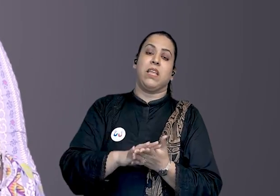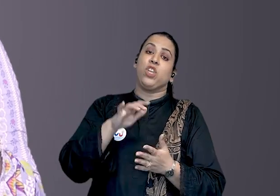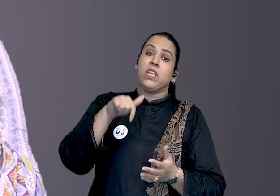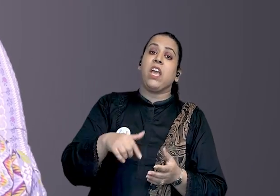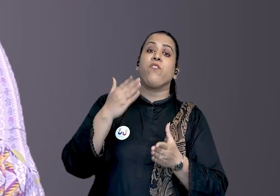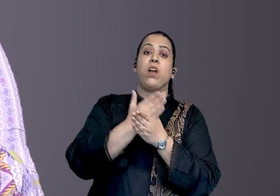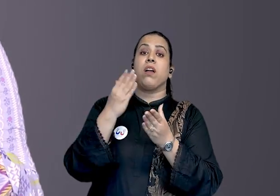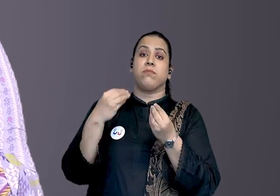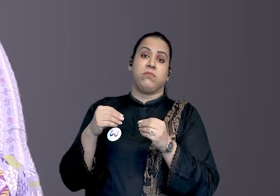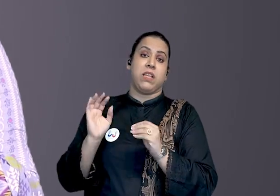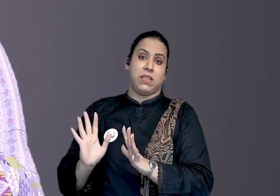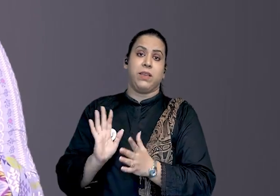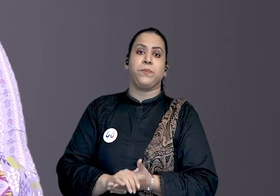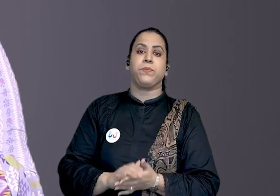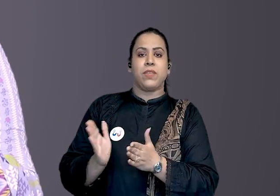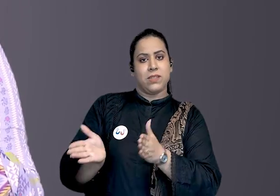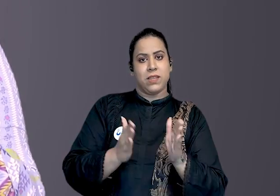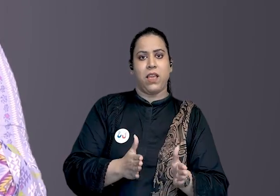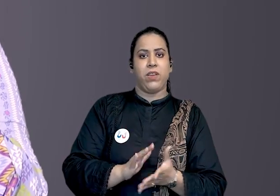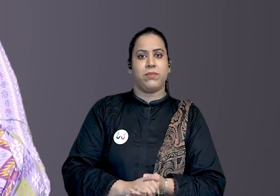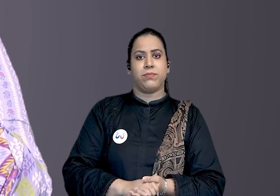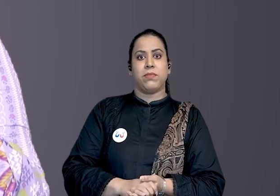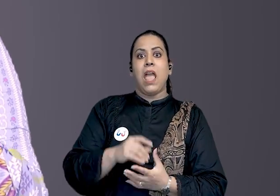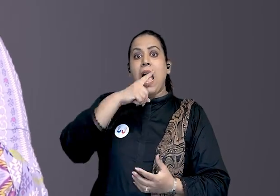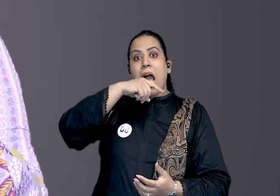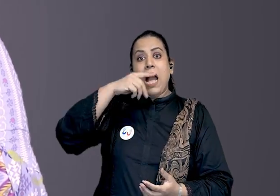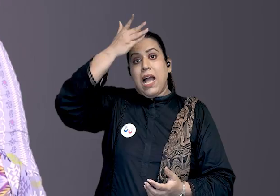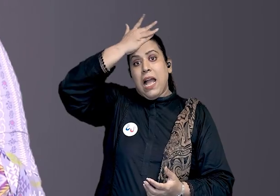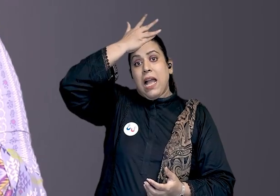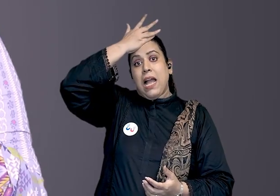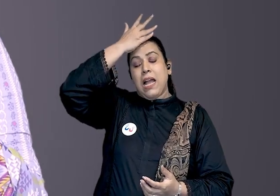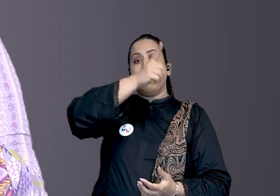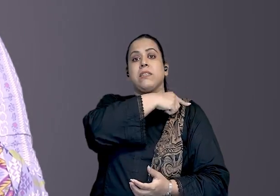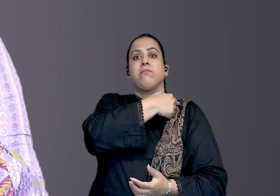مینی اسٹیٹس not only within